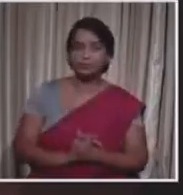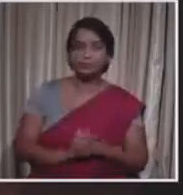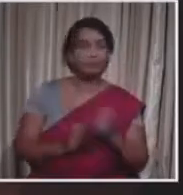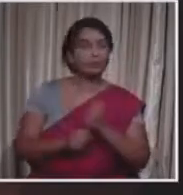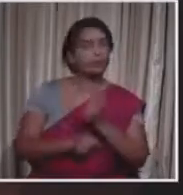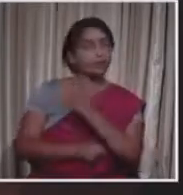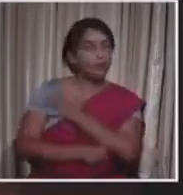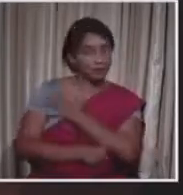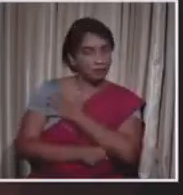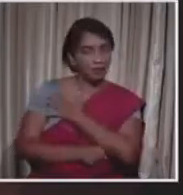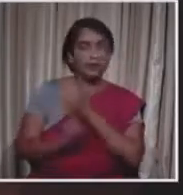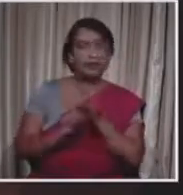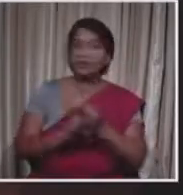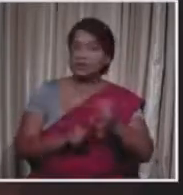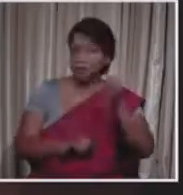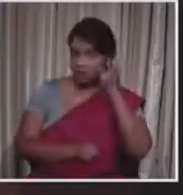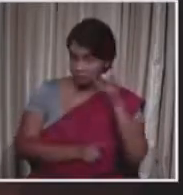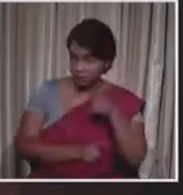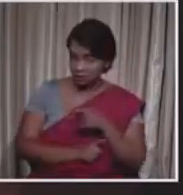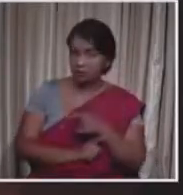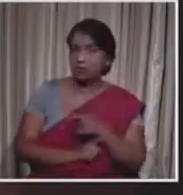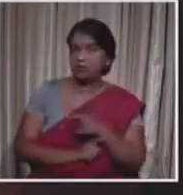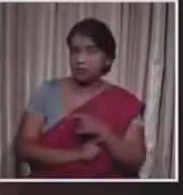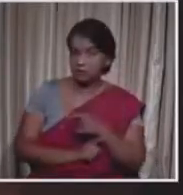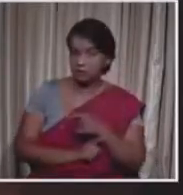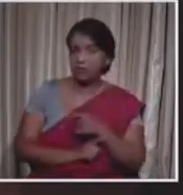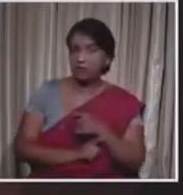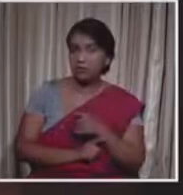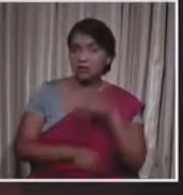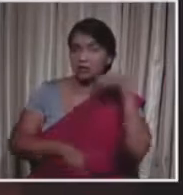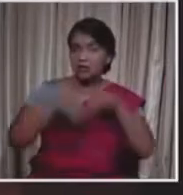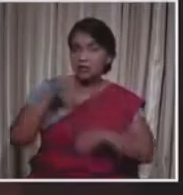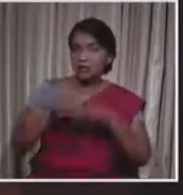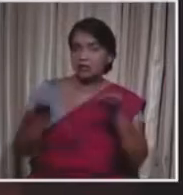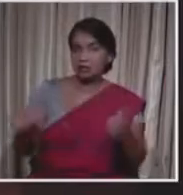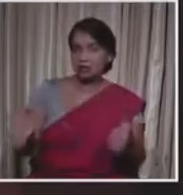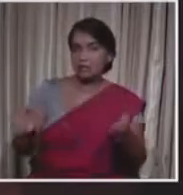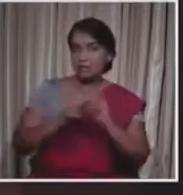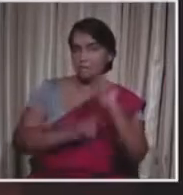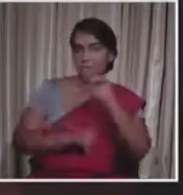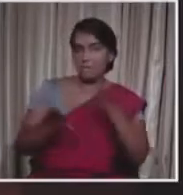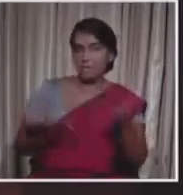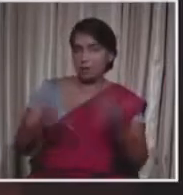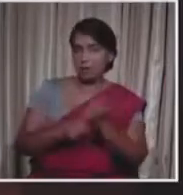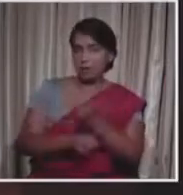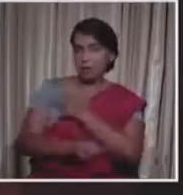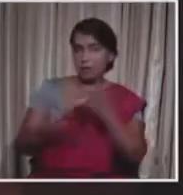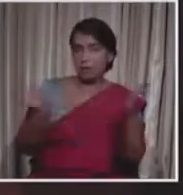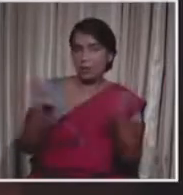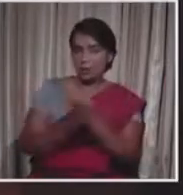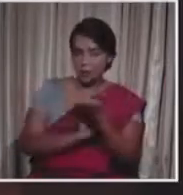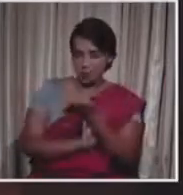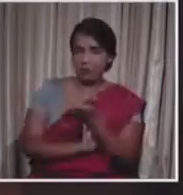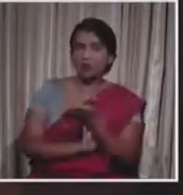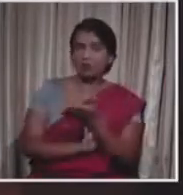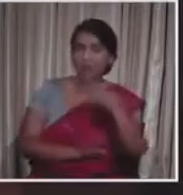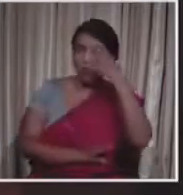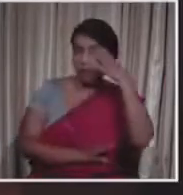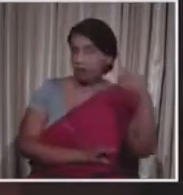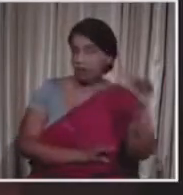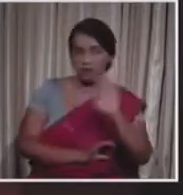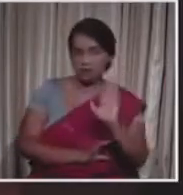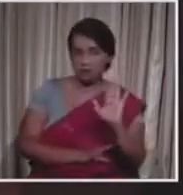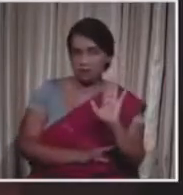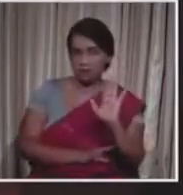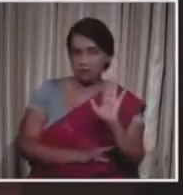ගෝඨාභය රාජපක්ෂ ජනාධිපතිතුමාගේ වරමයි මේ නියෝජනය වෙන්නේ මේ පාර්ලිමේන්තුවේ ඒක අමතක කරන්න එපා